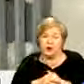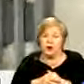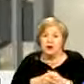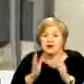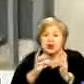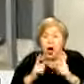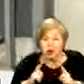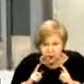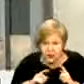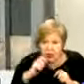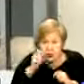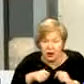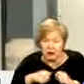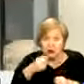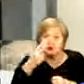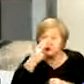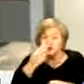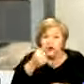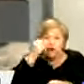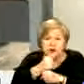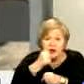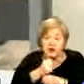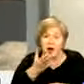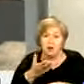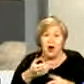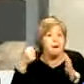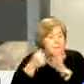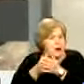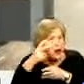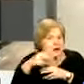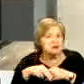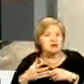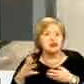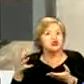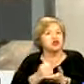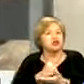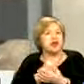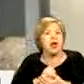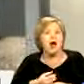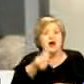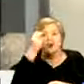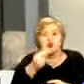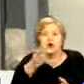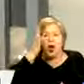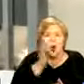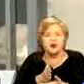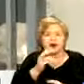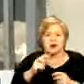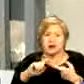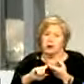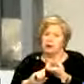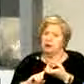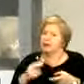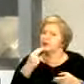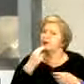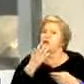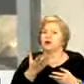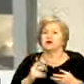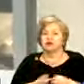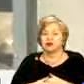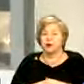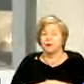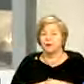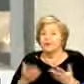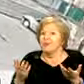treaba. Să sperăm că își va face treaba până la capăt și va lua cele mai bune decizii în a finaliza acest caz. Se pare că el a